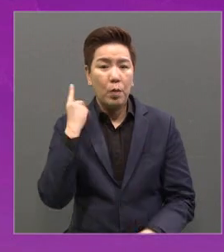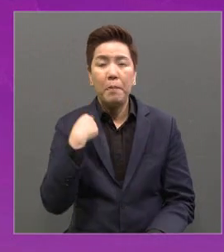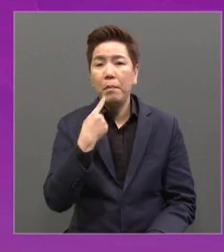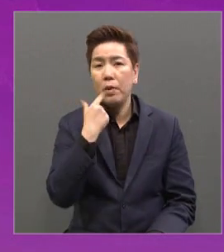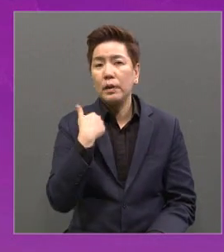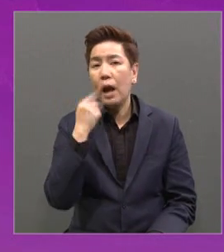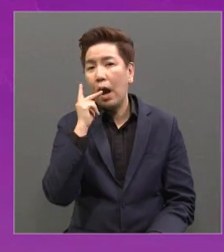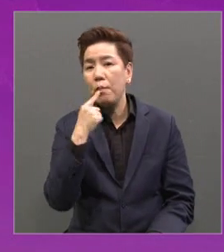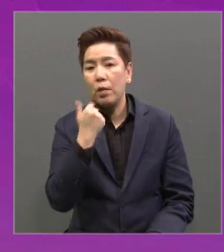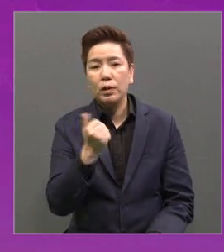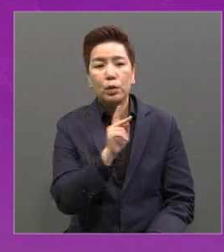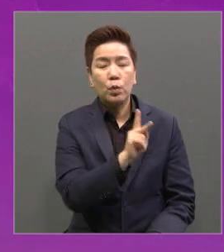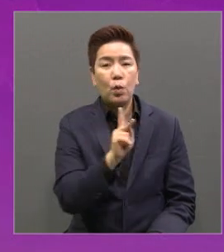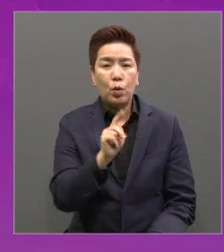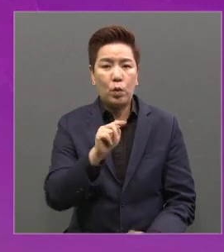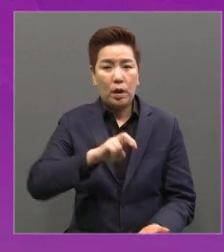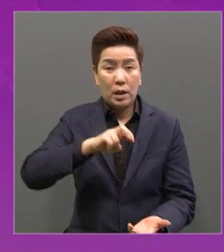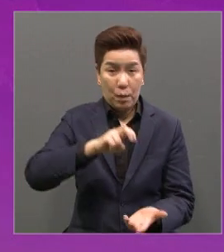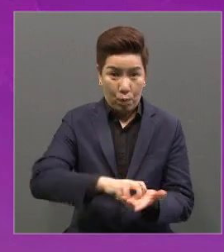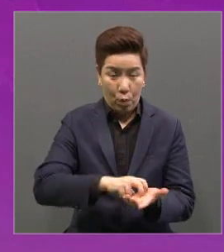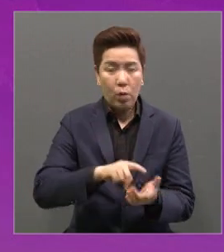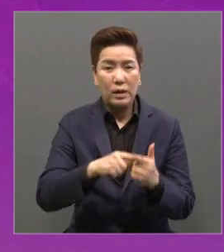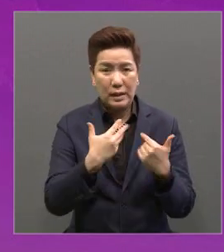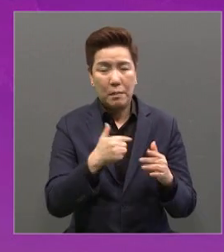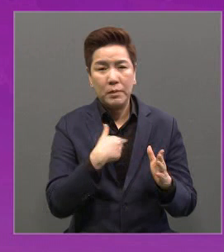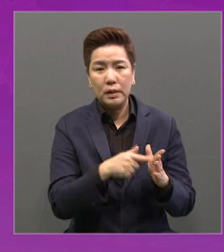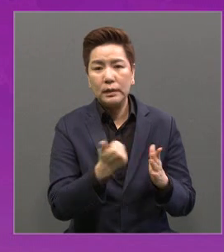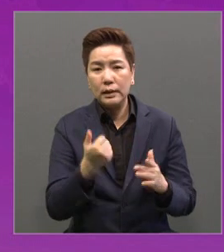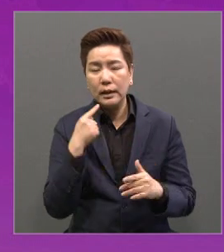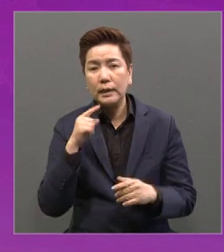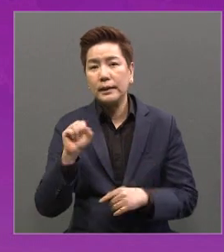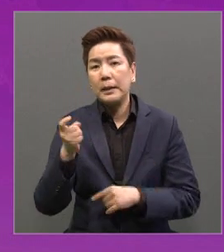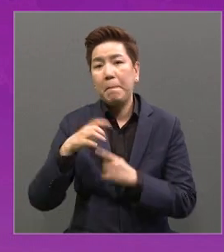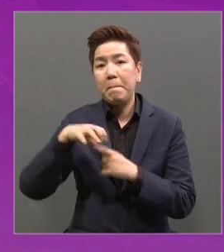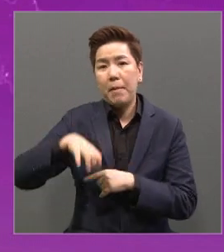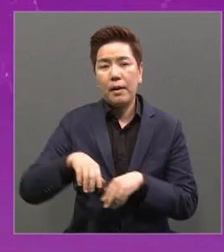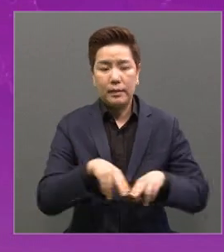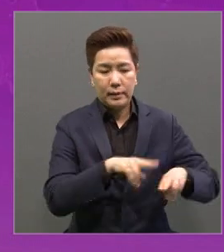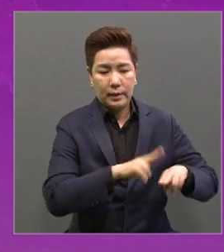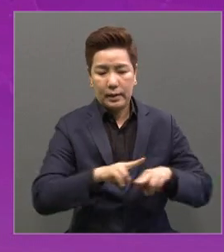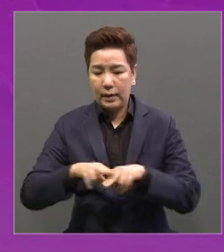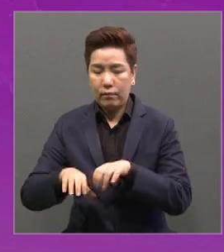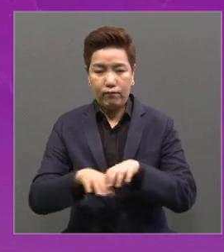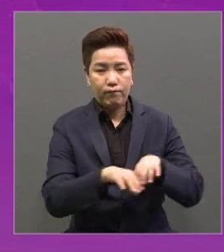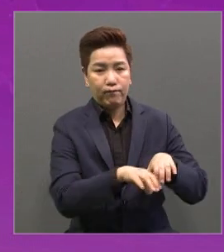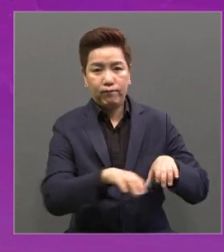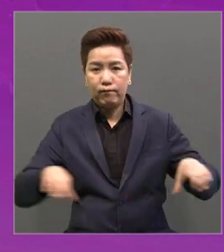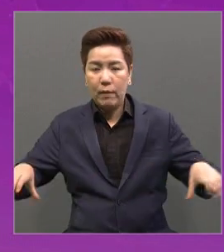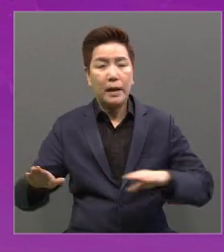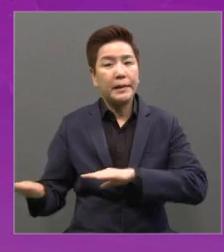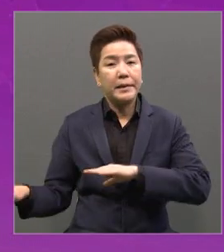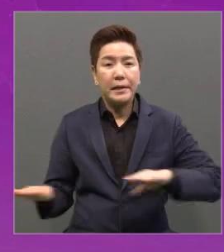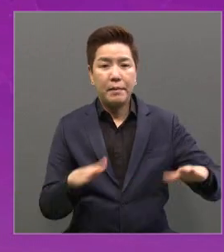เนี่ยเค้าบอกเค้ามีข่าวไว้ว่ากกตจะมีการรับรองผลการเลือกตั้งบางส่วนไงทีนี้ที่สภาเขาก็เลยมีการเตรียมความพร้อมเอาไว้แล้ว